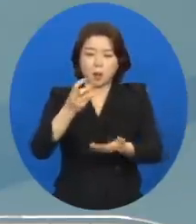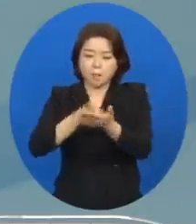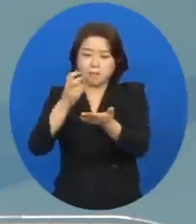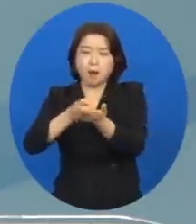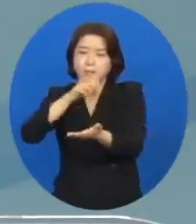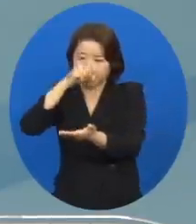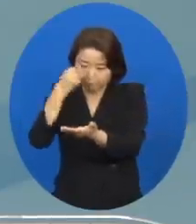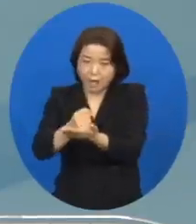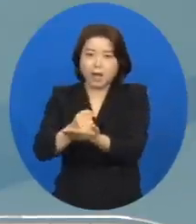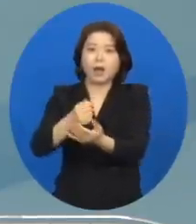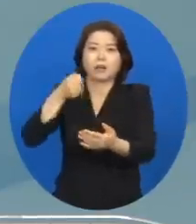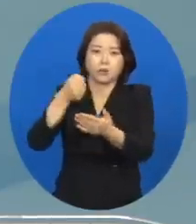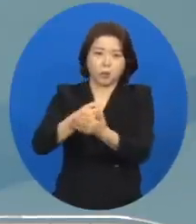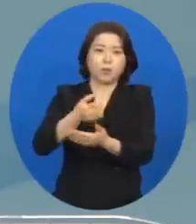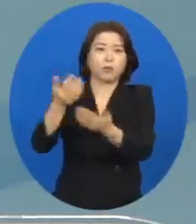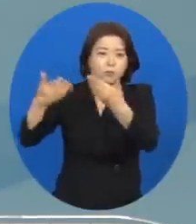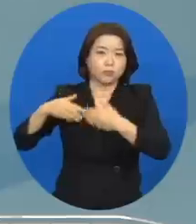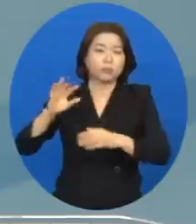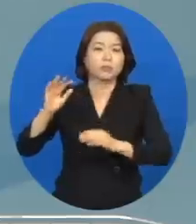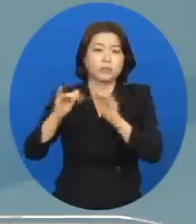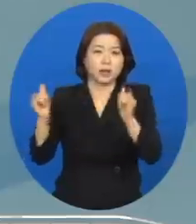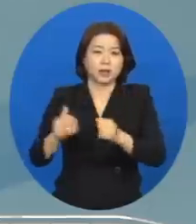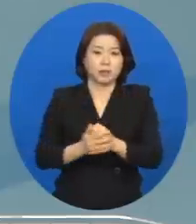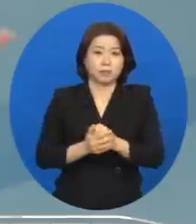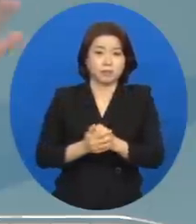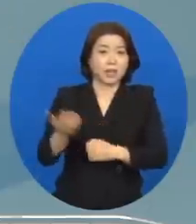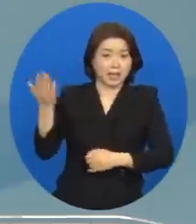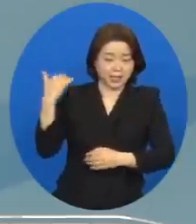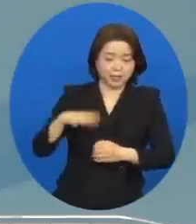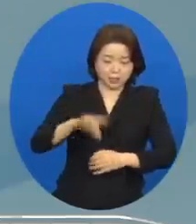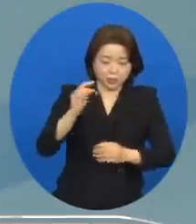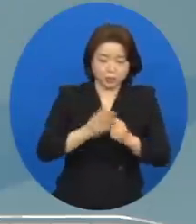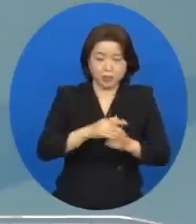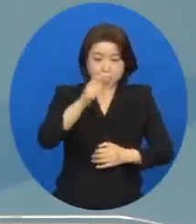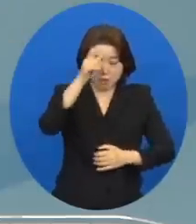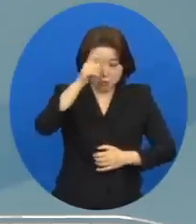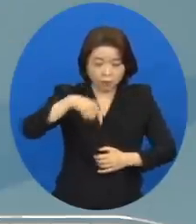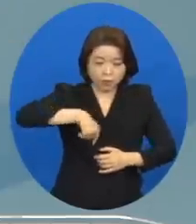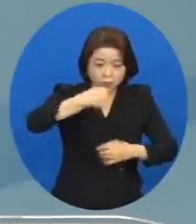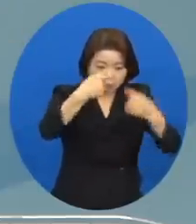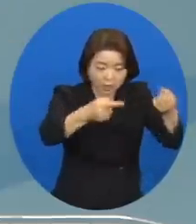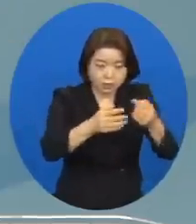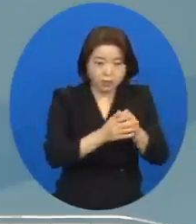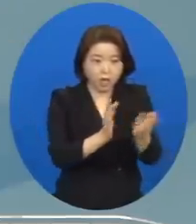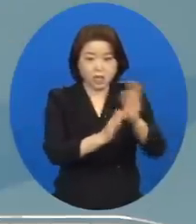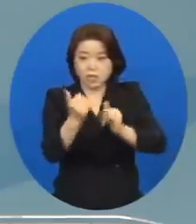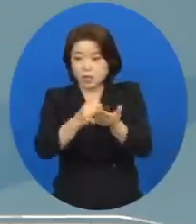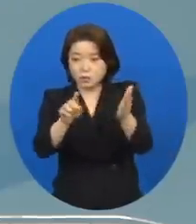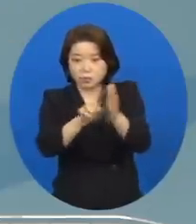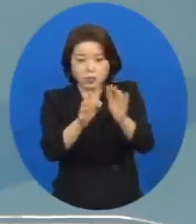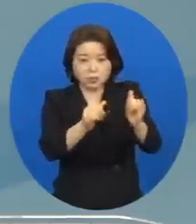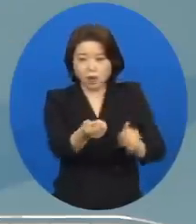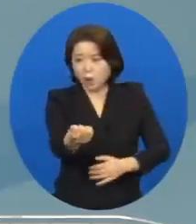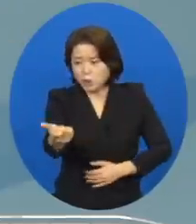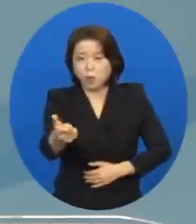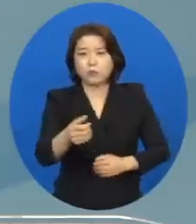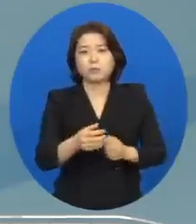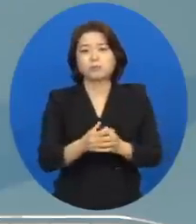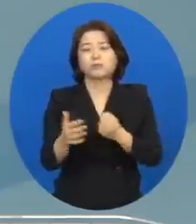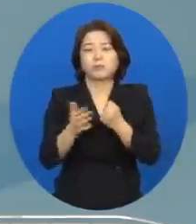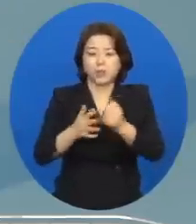터키에서 선교사로 가셨는데 예수 믿는 사람이 거의 없는 겁니다. 그래서 노방전도를